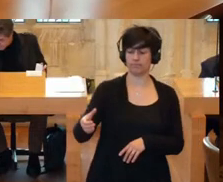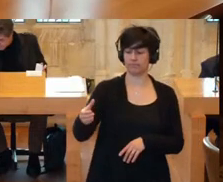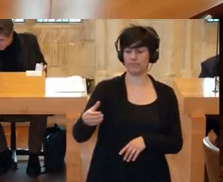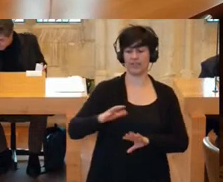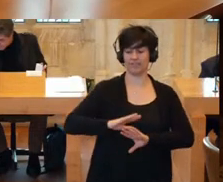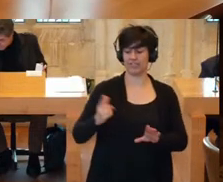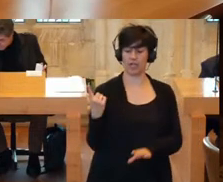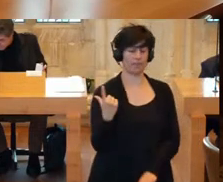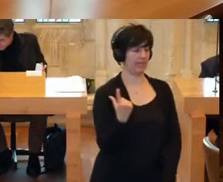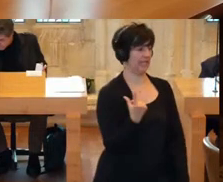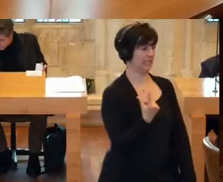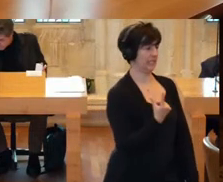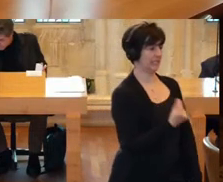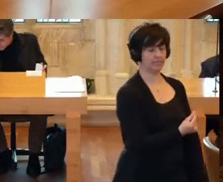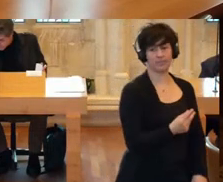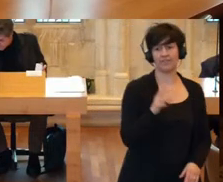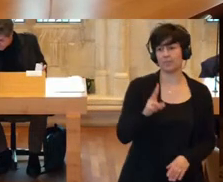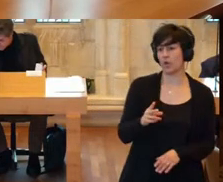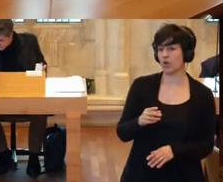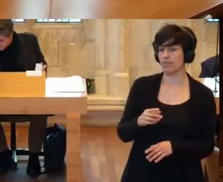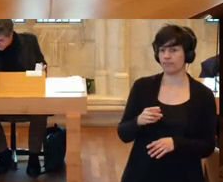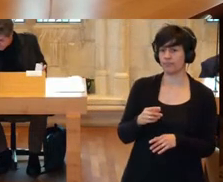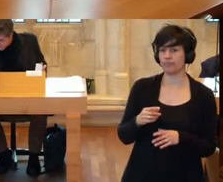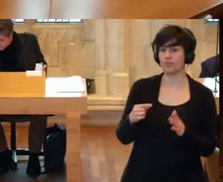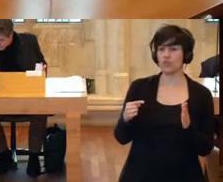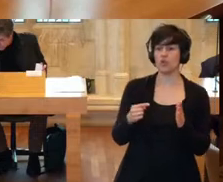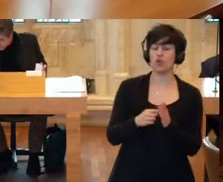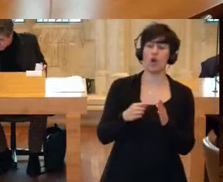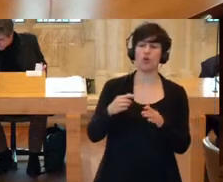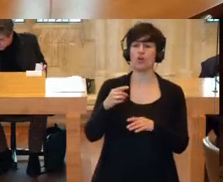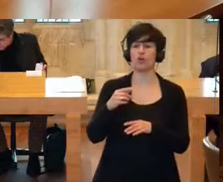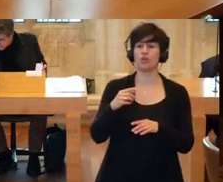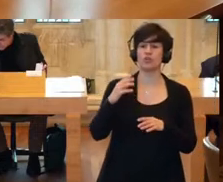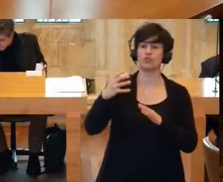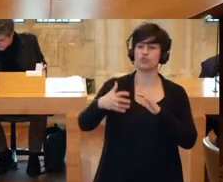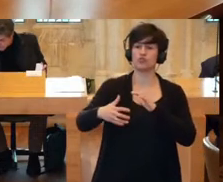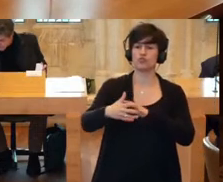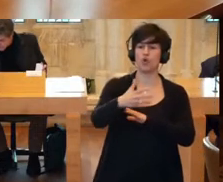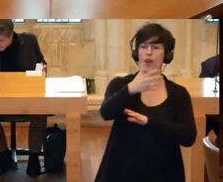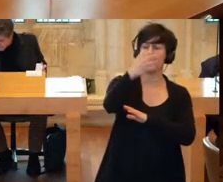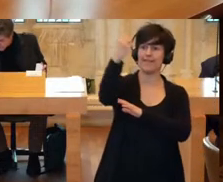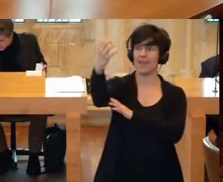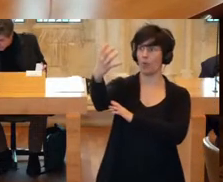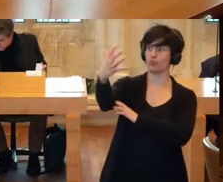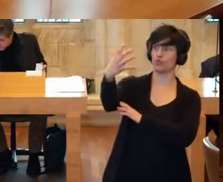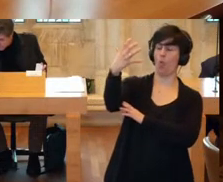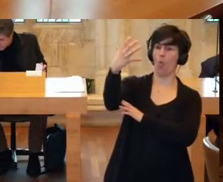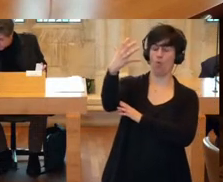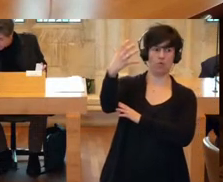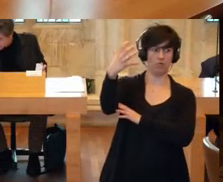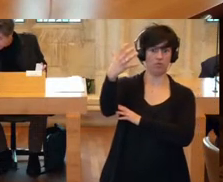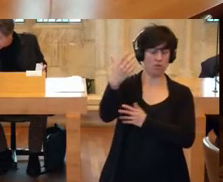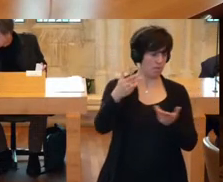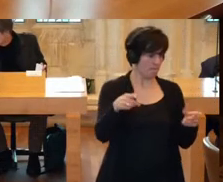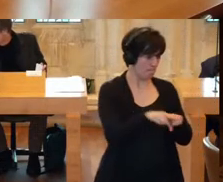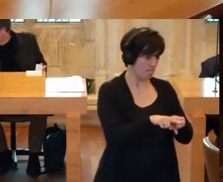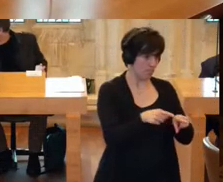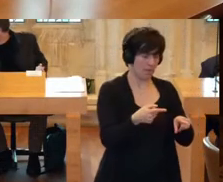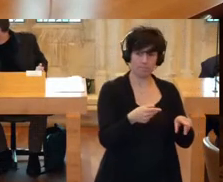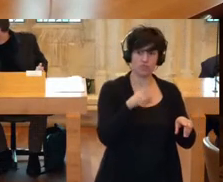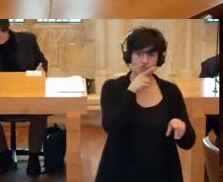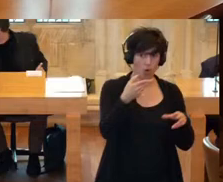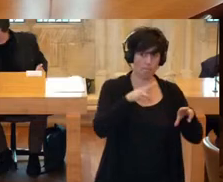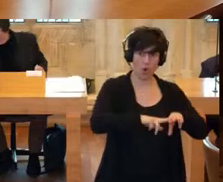Et c'est arrivé le jour d'une éruption solaire, j'y vois comme un symbole. Je me dis que Pop est